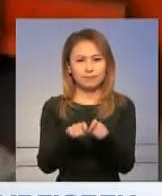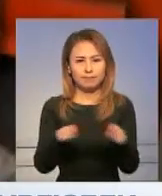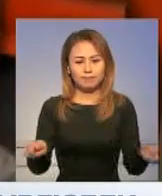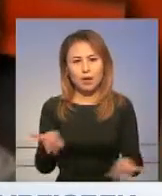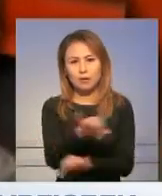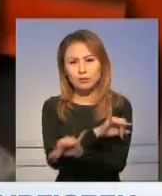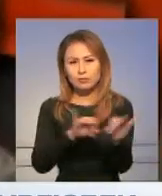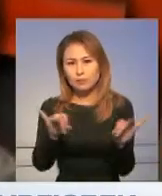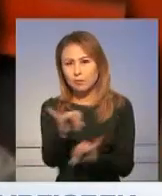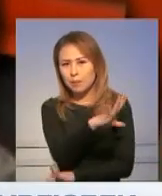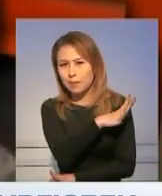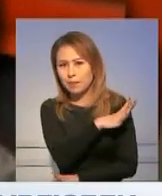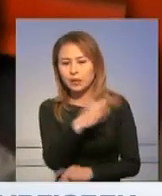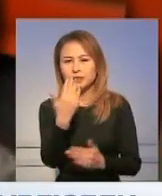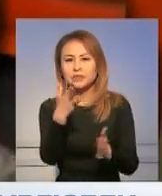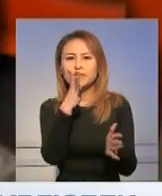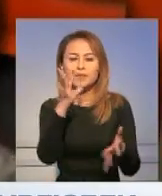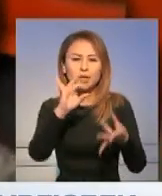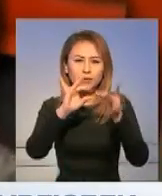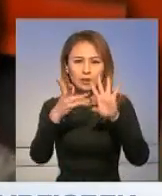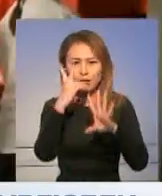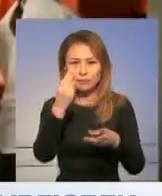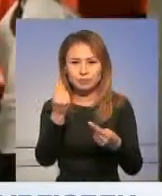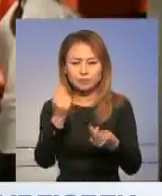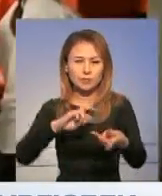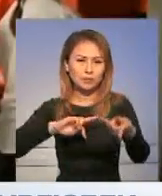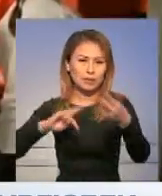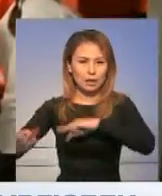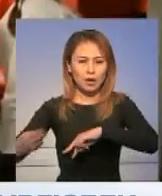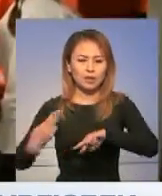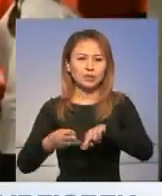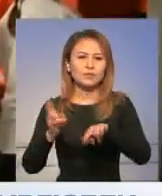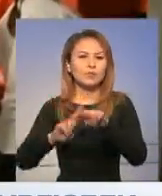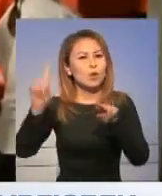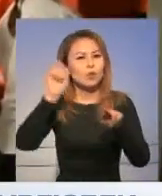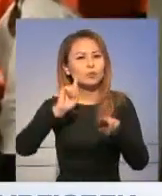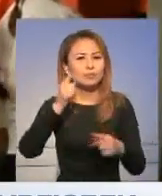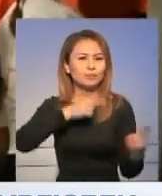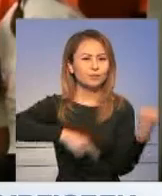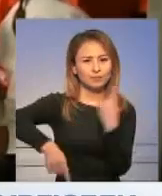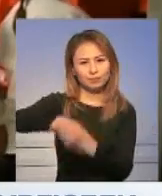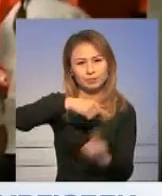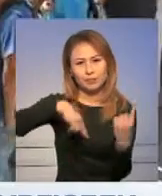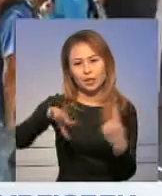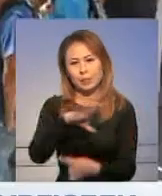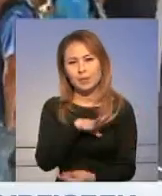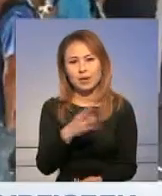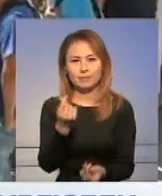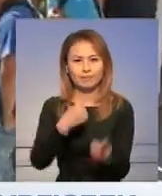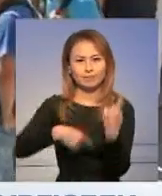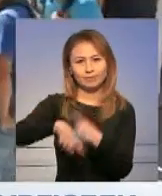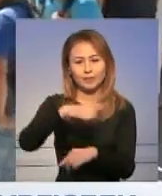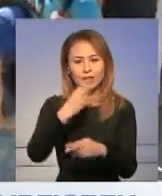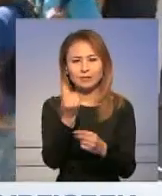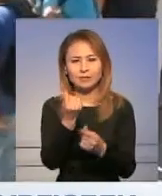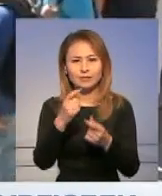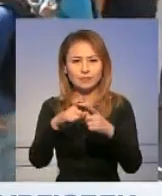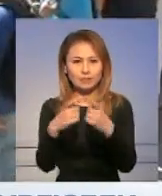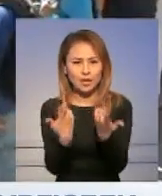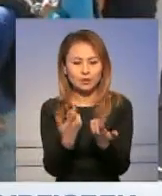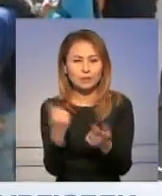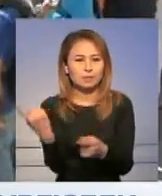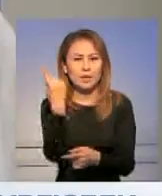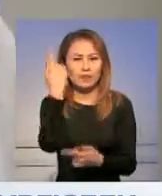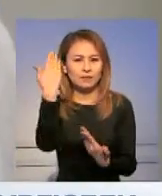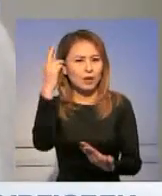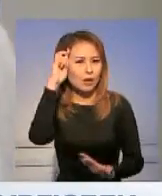Айта кетейік, Венесуэла билігі электронды төл ақшасын ақпан айында айналымға салды. Осылайша мемлекеттік криптовалюта шығарған алғашқы